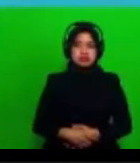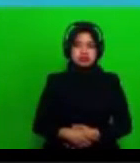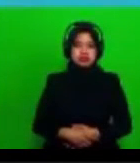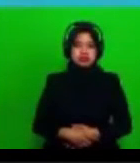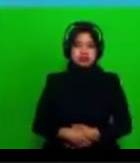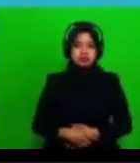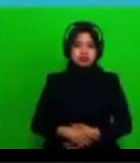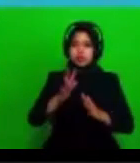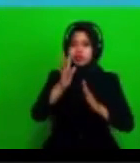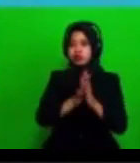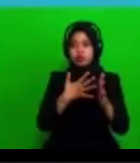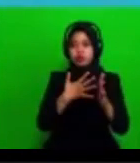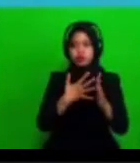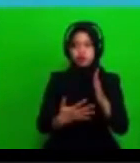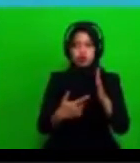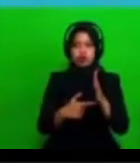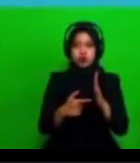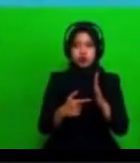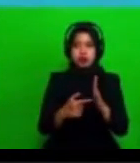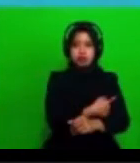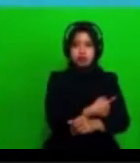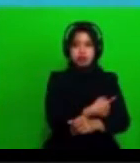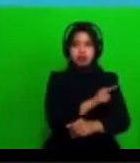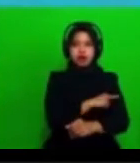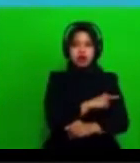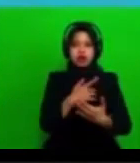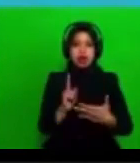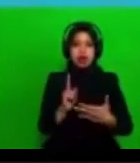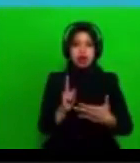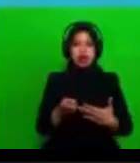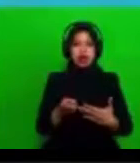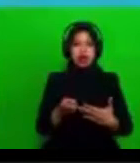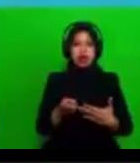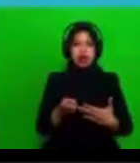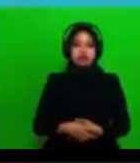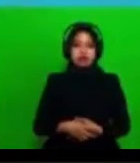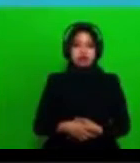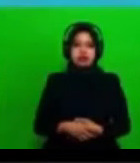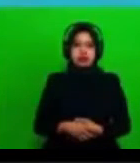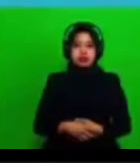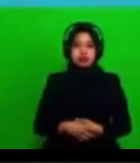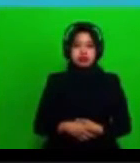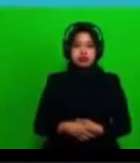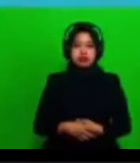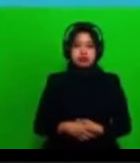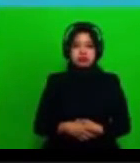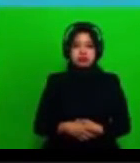Kurikulum diserenakan, fleksibel, dan berorientasi pada kompetensi. Saya tadi sudah jelaskan. Next slide.